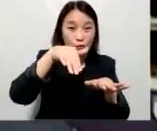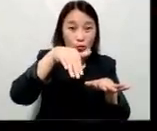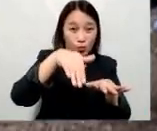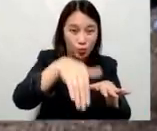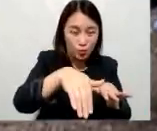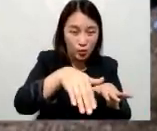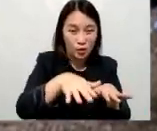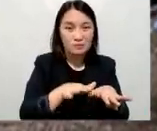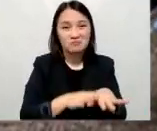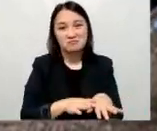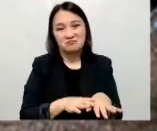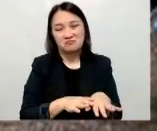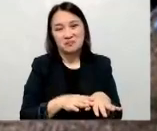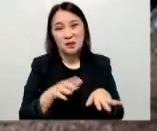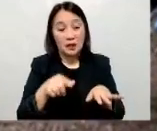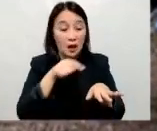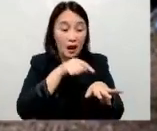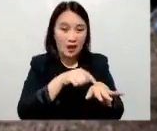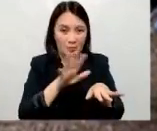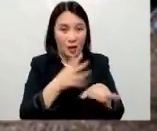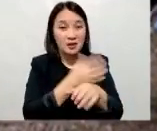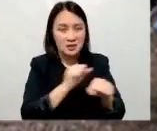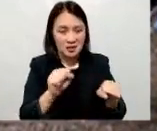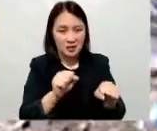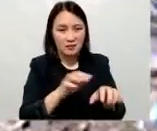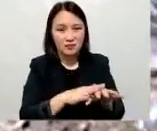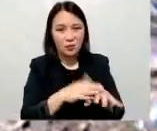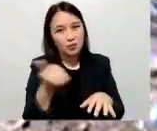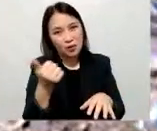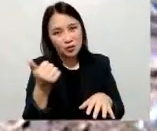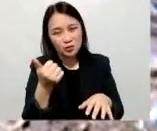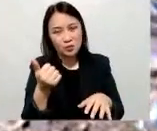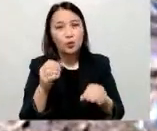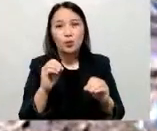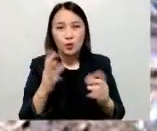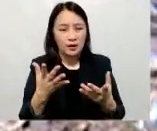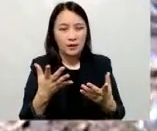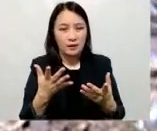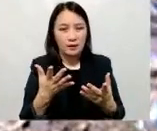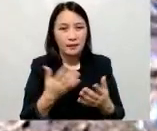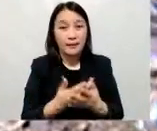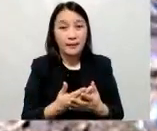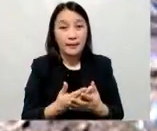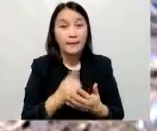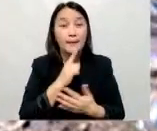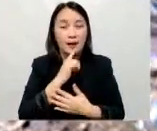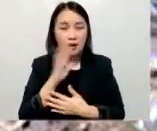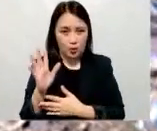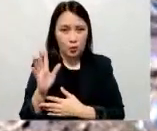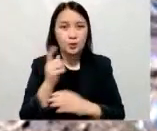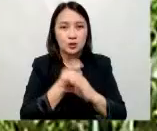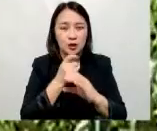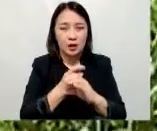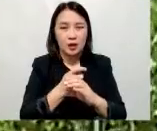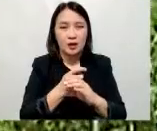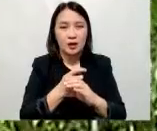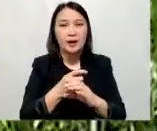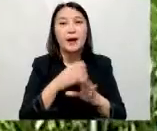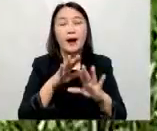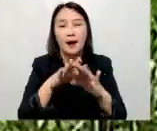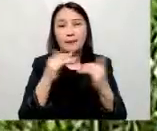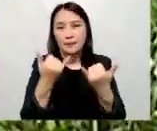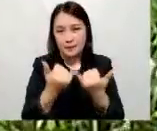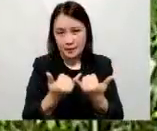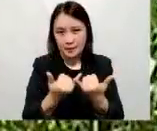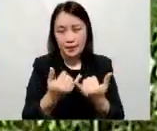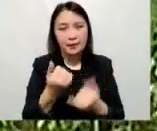lang niya. Wala namang nadamay na iba sa insidente. Nangako rin ang kumpanya ng truck na sasagutin ang lahat ng gastusin sa